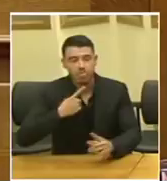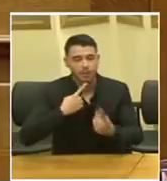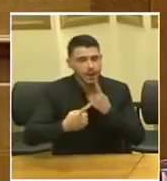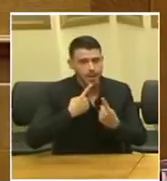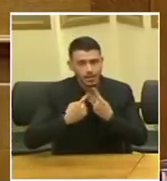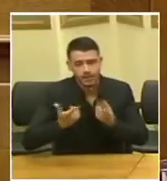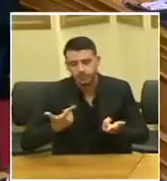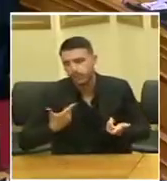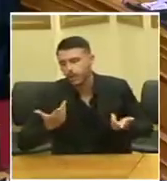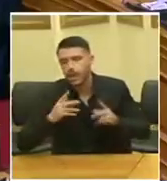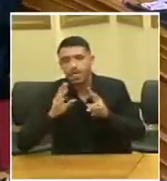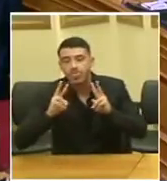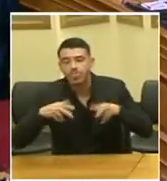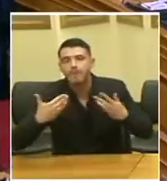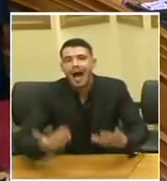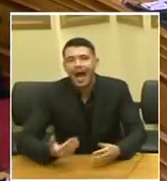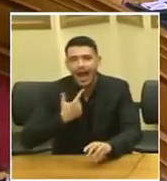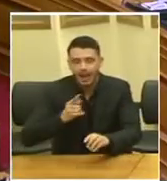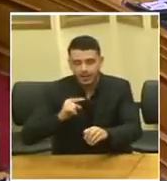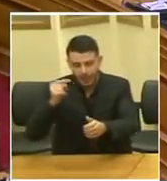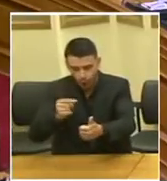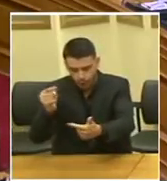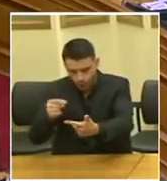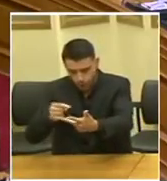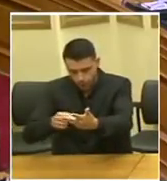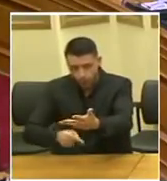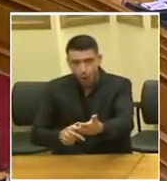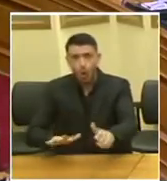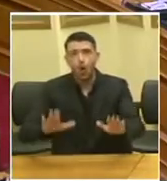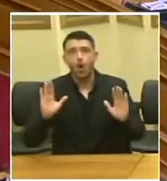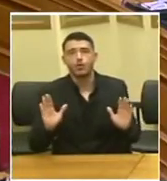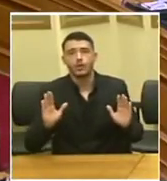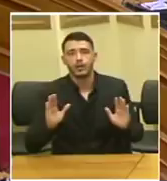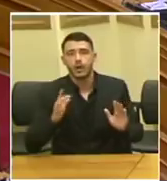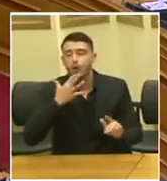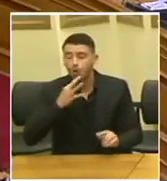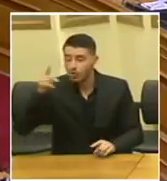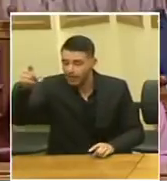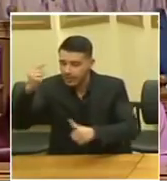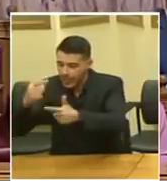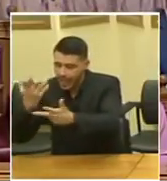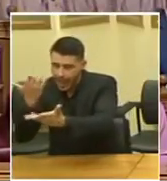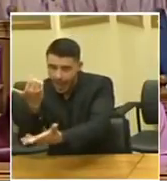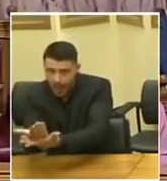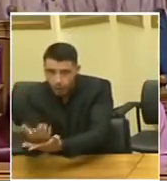σημείο. Και γιατί δεν μπορείς να την κάνεις σημείο προς σημείο? Γιατί σε όλα έχεις άλλη γνώμη. Η μόνη